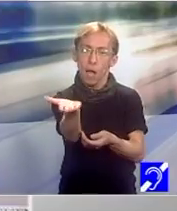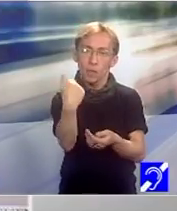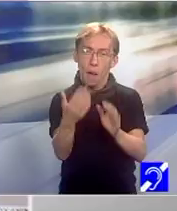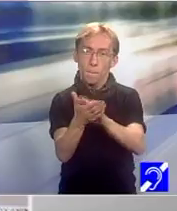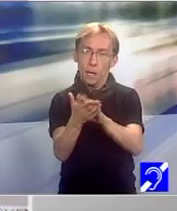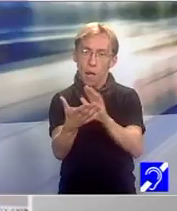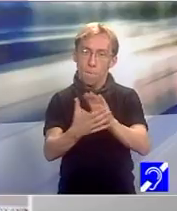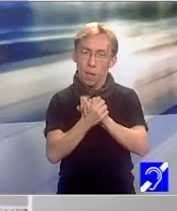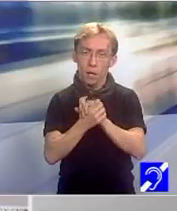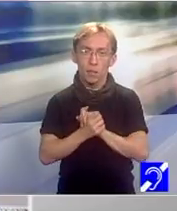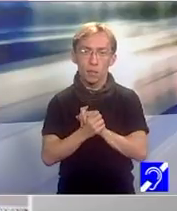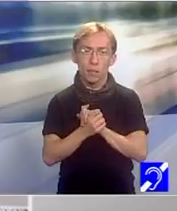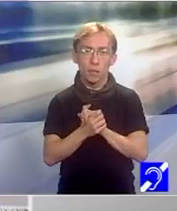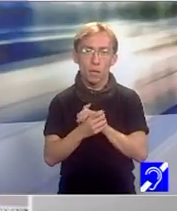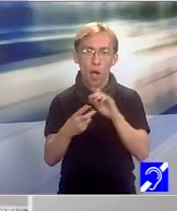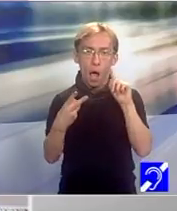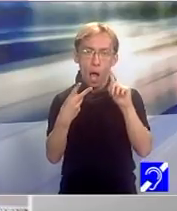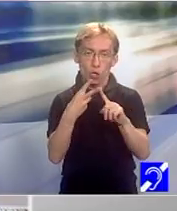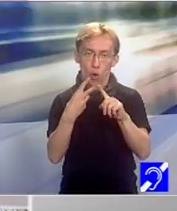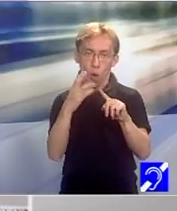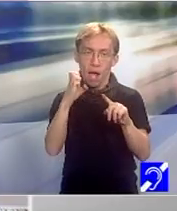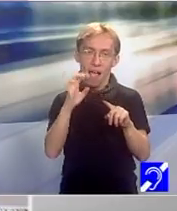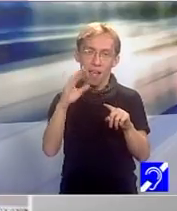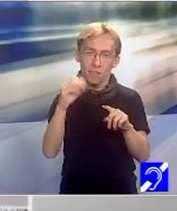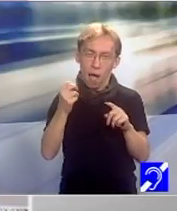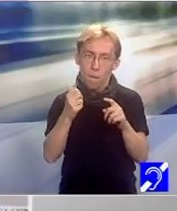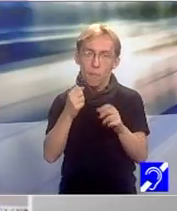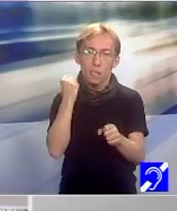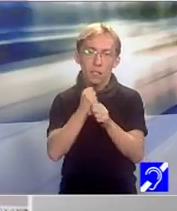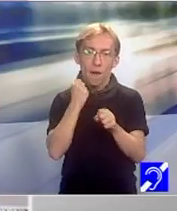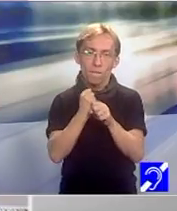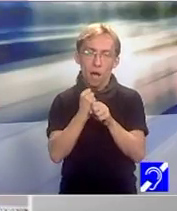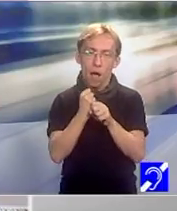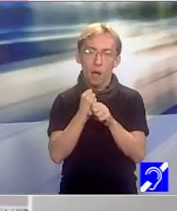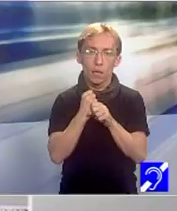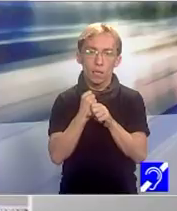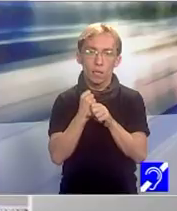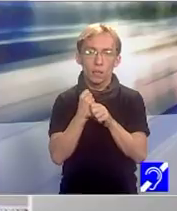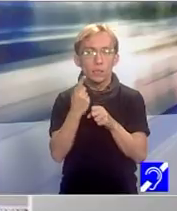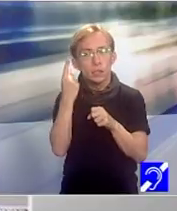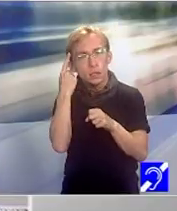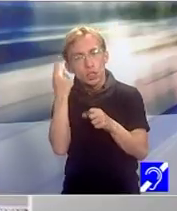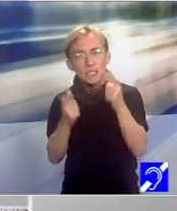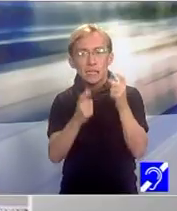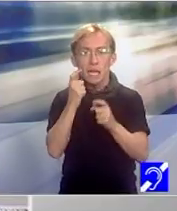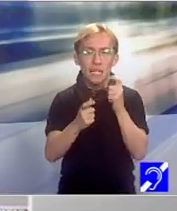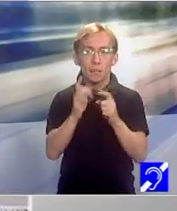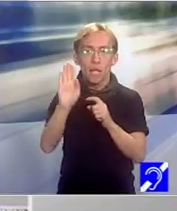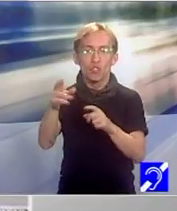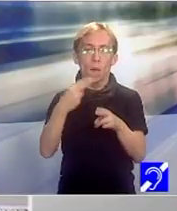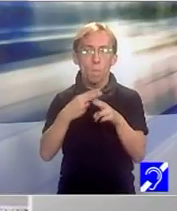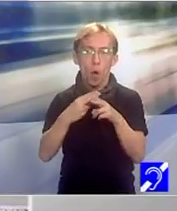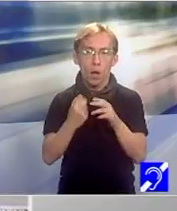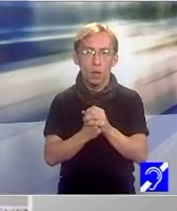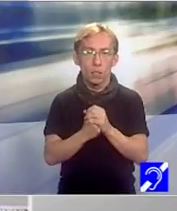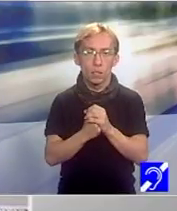e singur. Și a doua etapă a fost să fac o rețea de medici care să știe câte ceva despre boala asta, pentru că eu însă